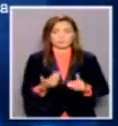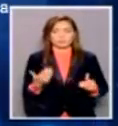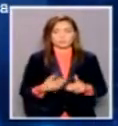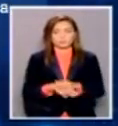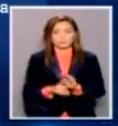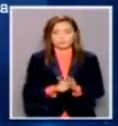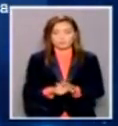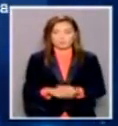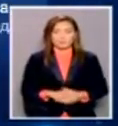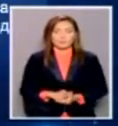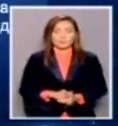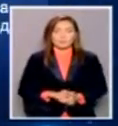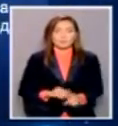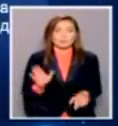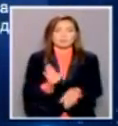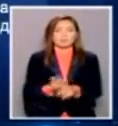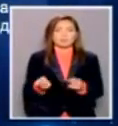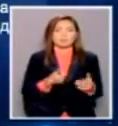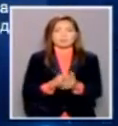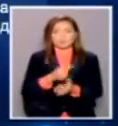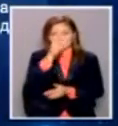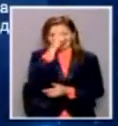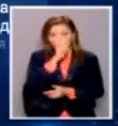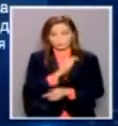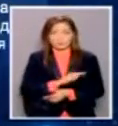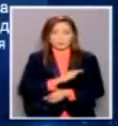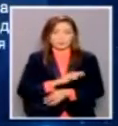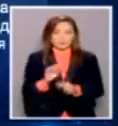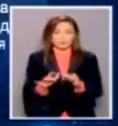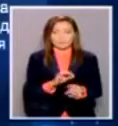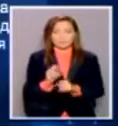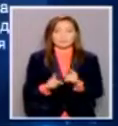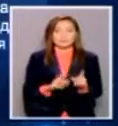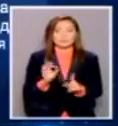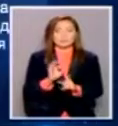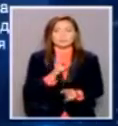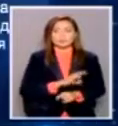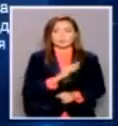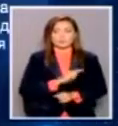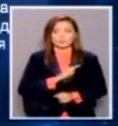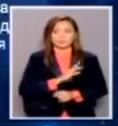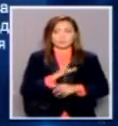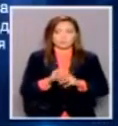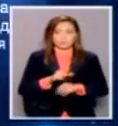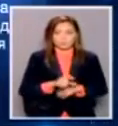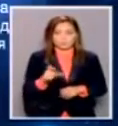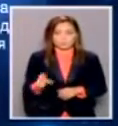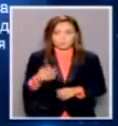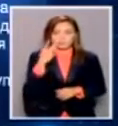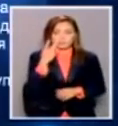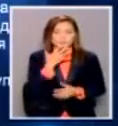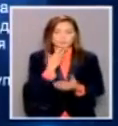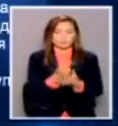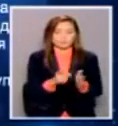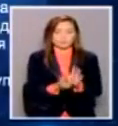выхода на пенсию, поручая правительству до конца года проработать вопрос целевого использования работающими гражданами части